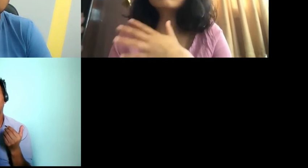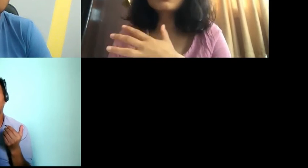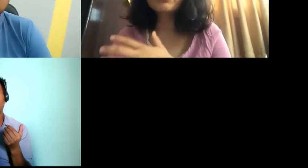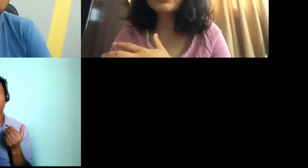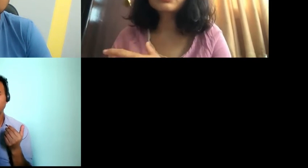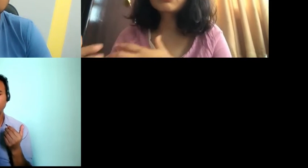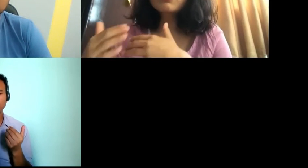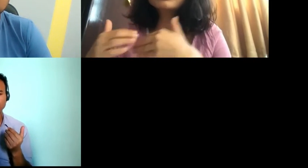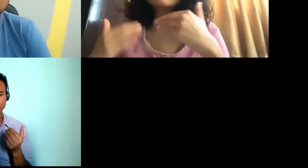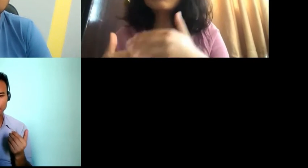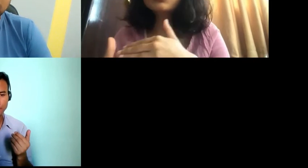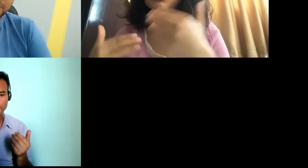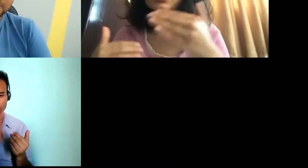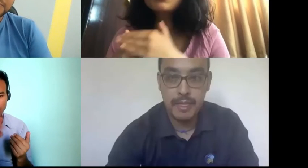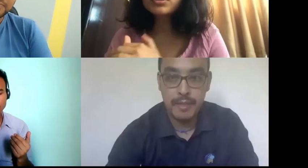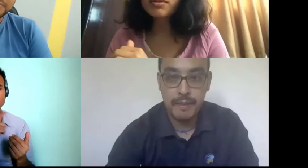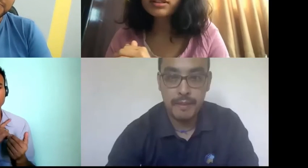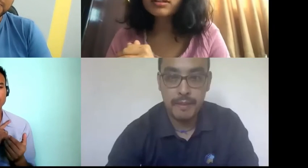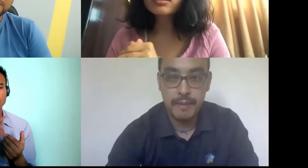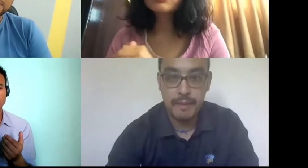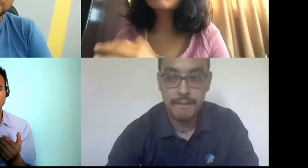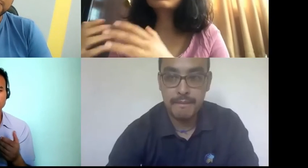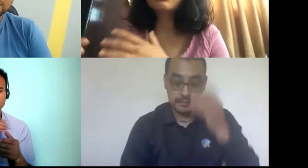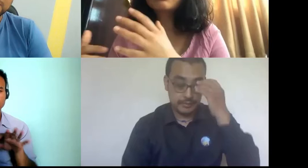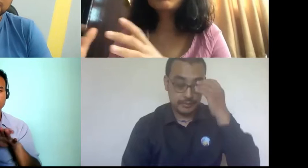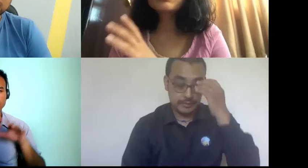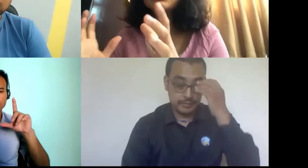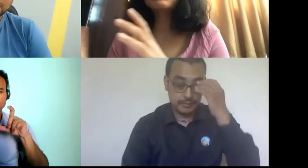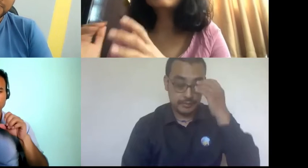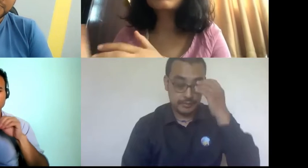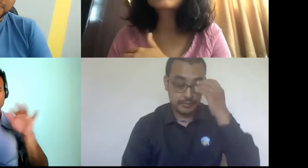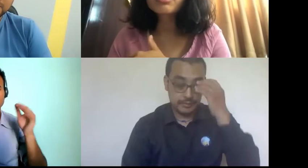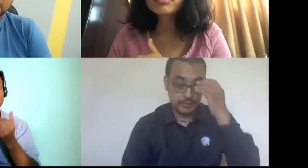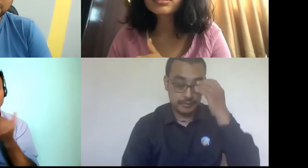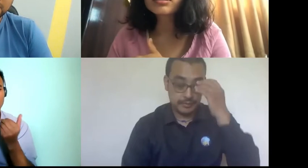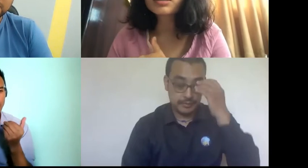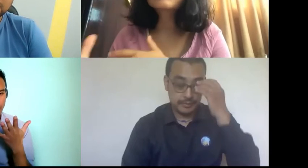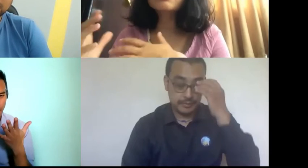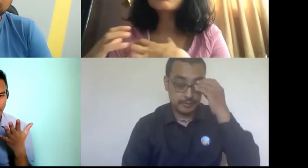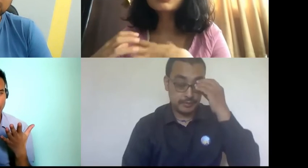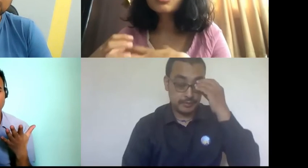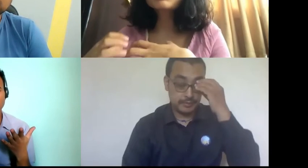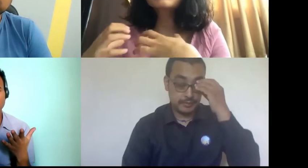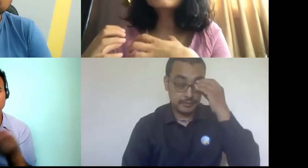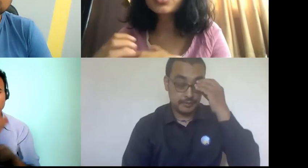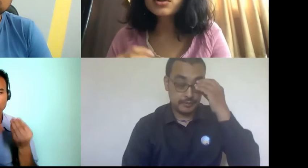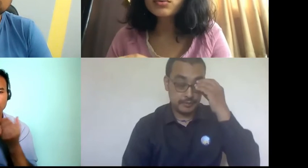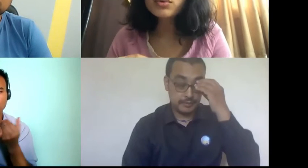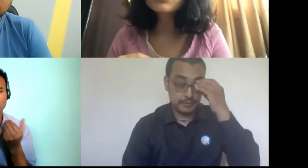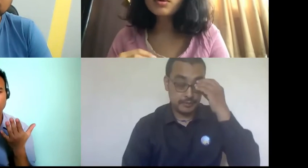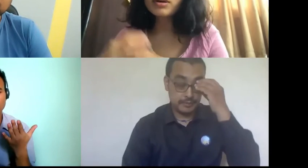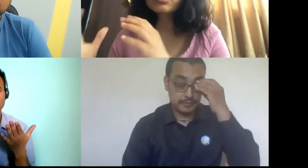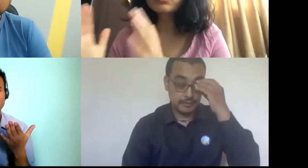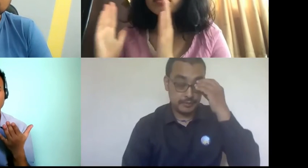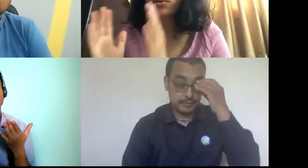एउटा डर भएर चाहिँ म धेरै फोटोहरू चाहिँ पोस्ट गर्दिनँ अथवा म धेरै पनि केही कुराहरू सेयर गर्दिनँ मलाई चाहिँ एकदमै म सेल्फ सेन्टर्ड